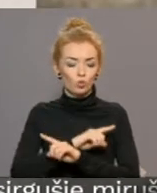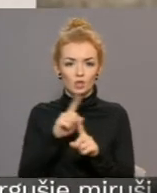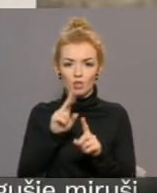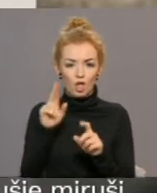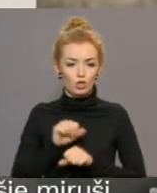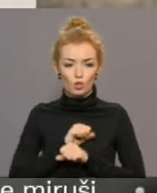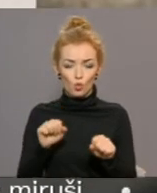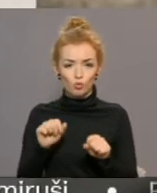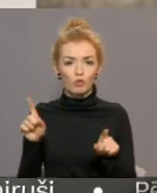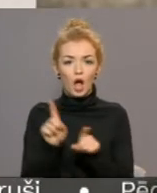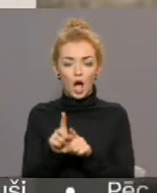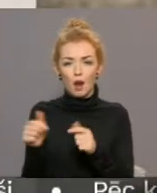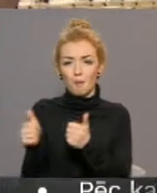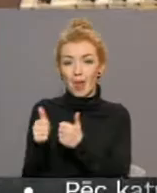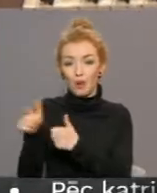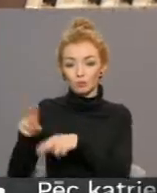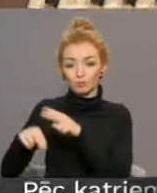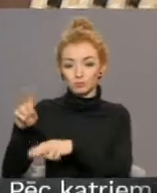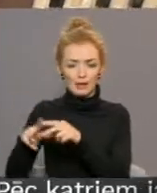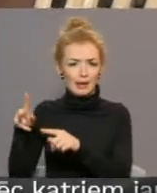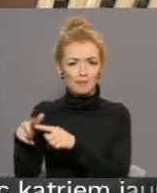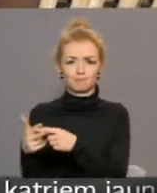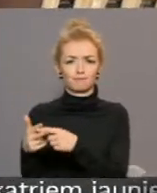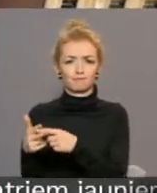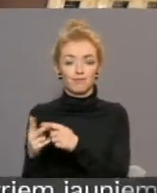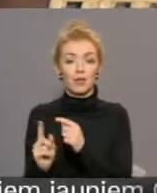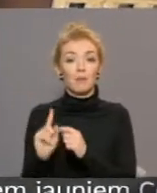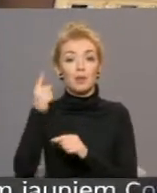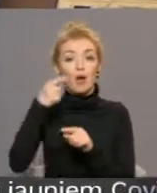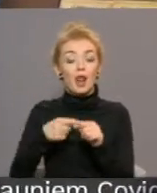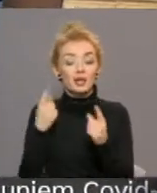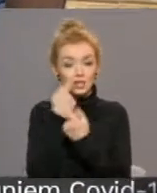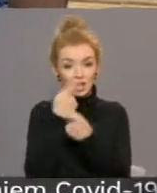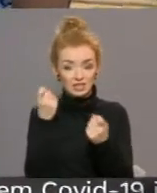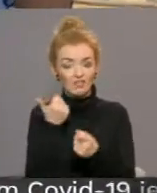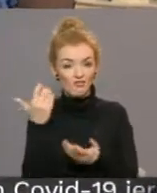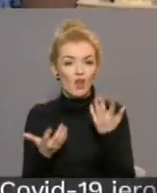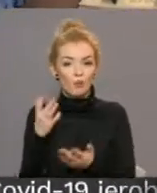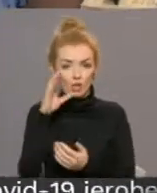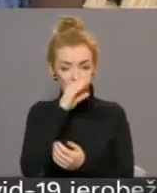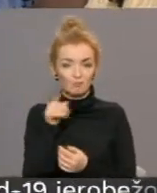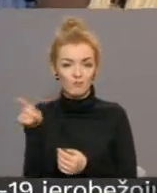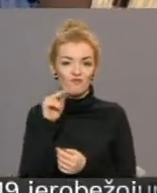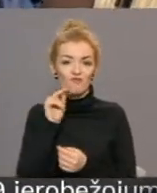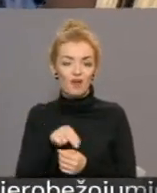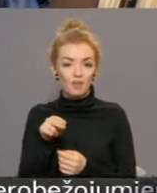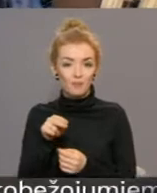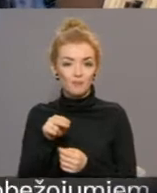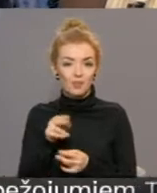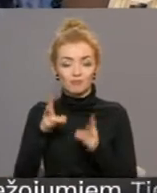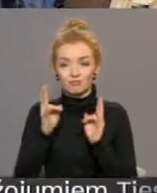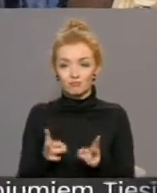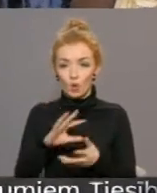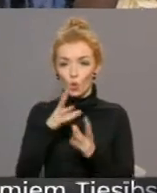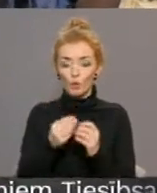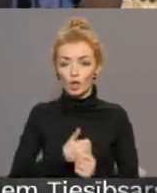Apturēja arī blakus īpašumā notiekošos būvdarbus, kas pirmatnējā izvērtējumā atzīta par iespējamiem vainiekiem. Cietušās mājas kopīpašnieks